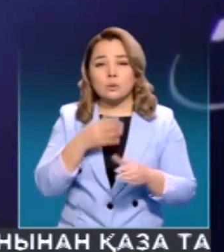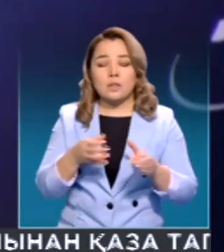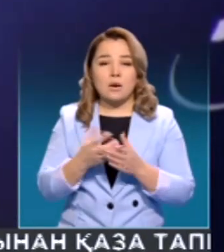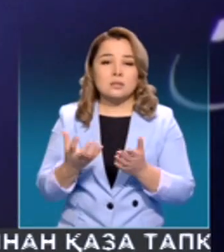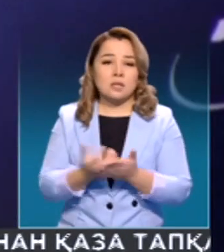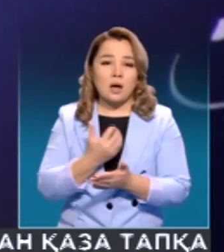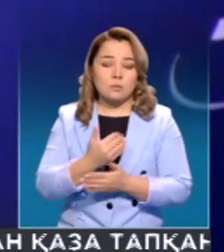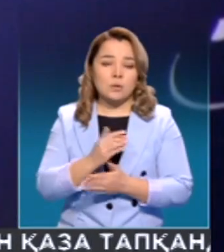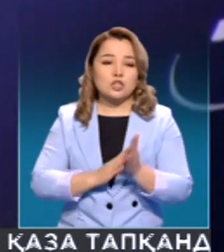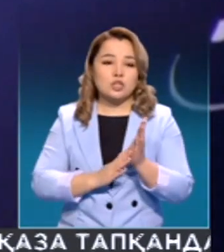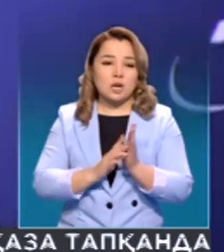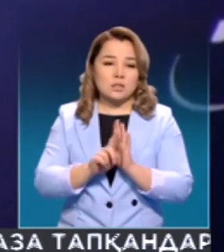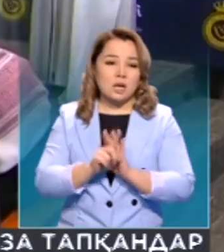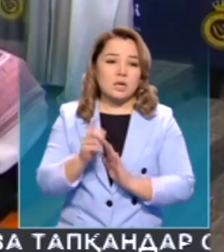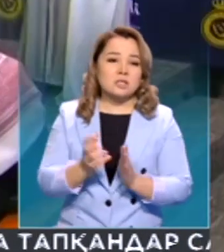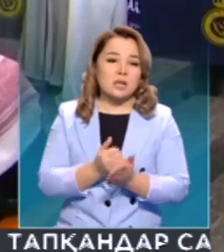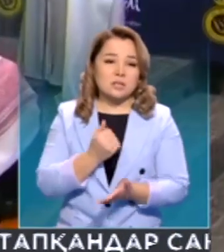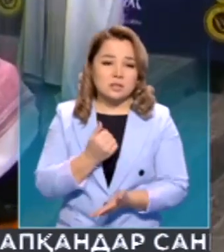табысқа жетті.